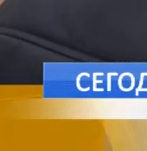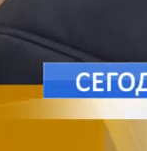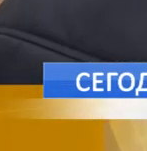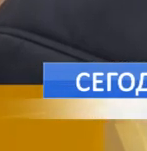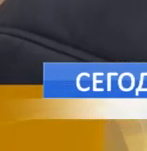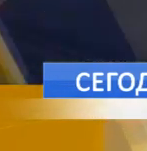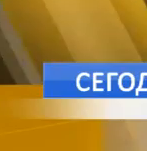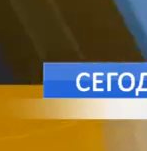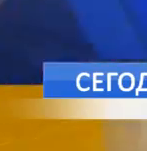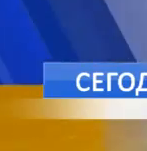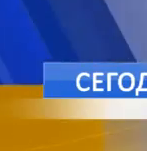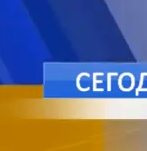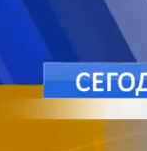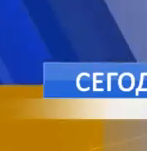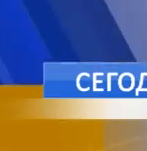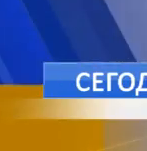оказание государственных услуг.